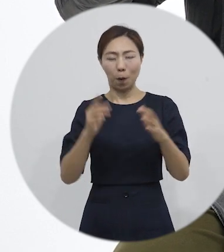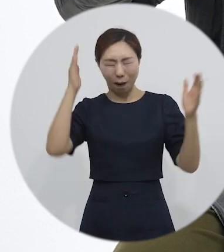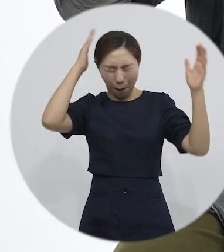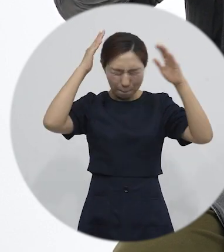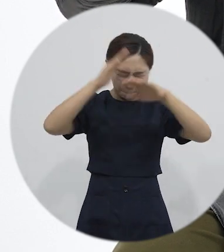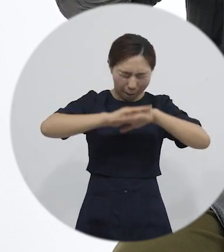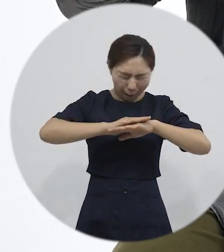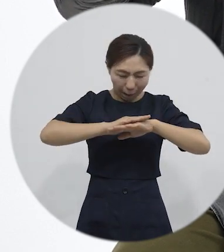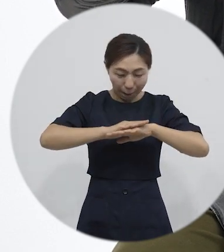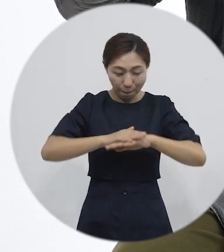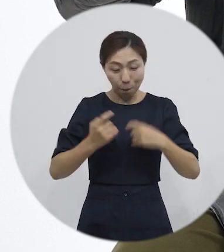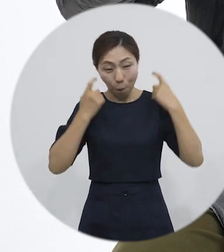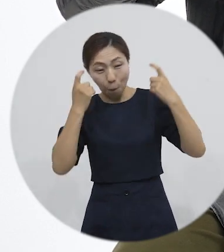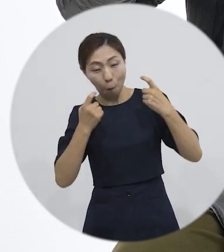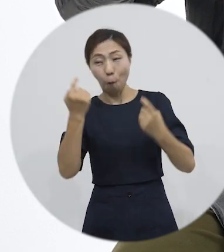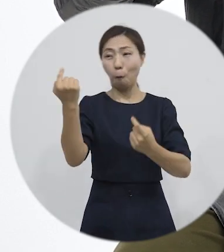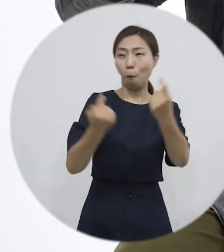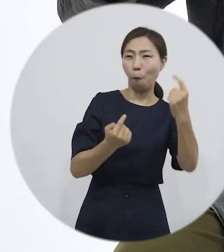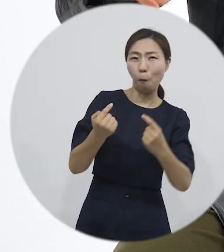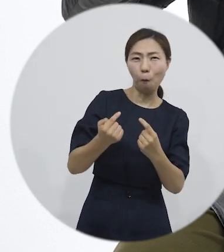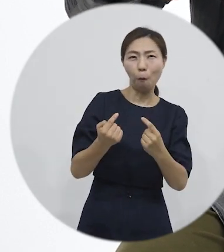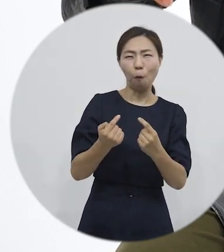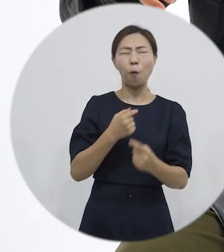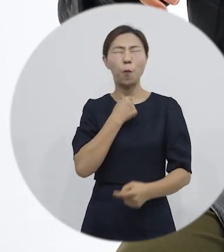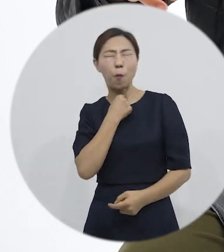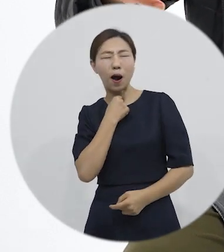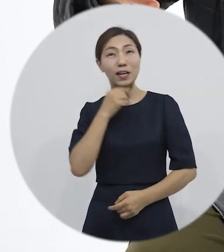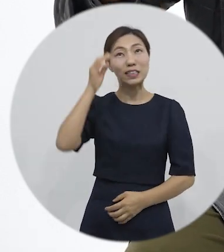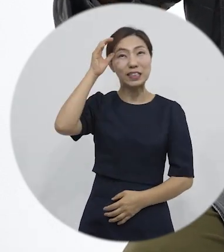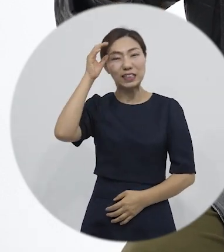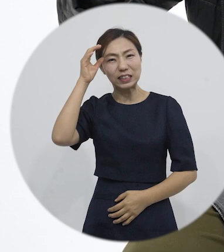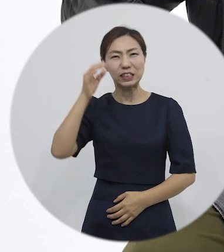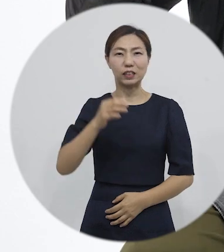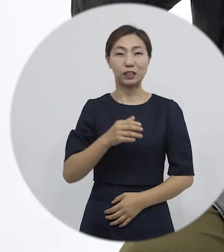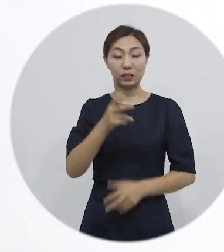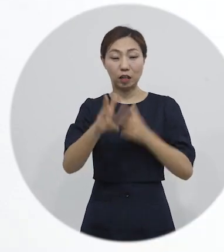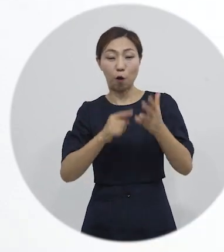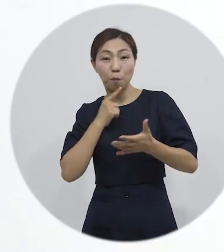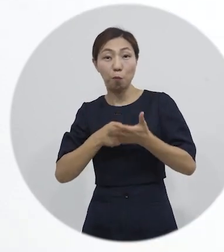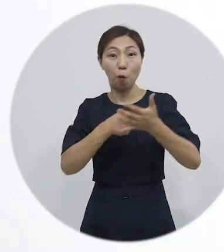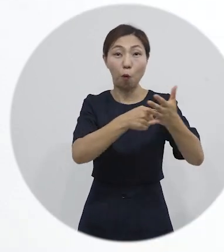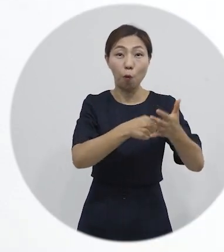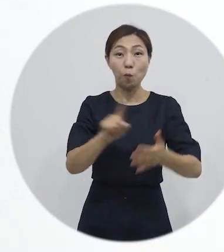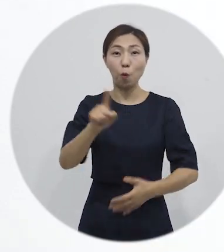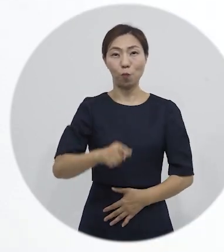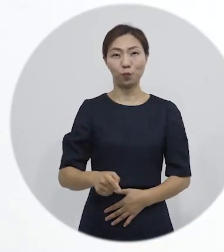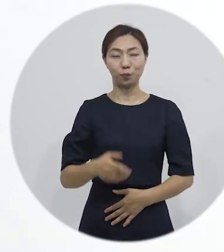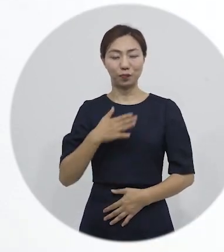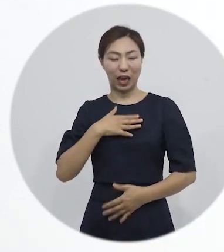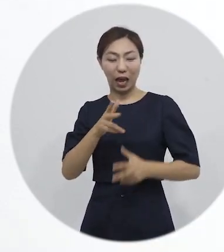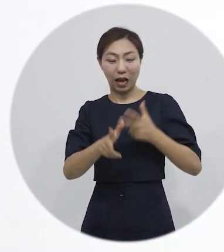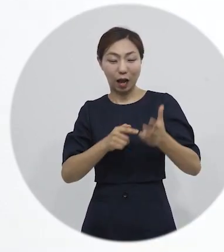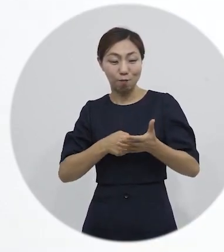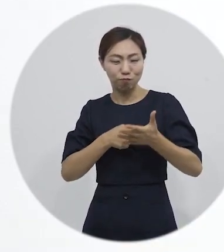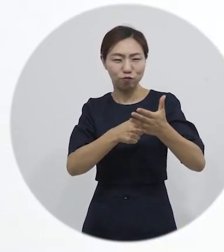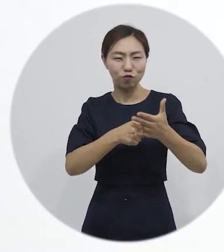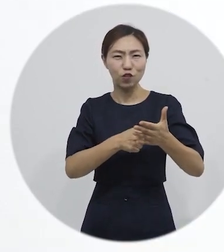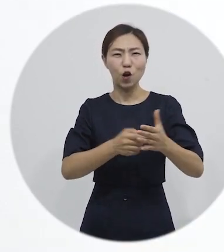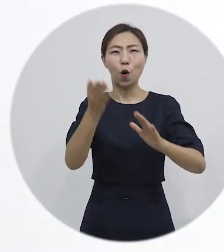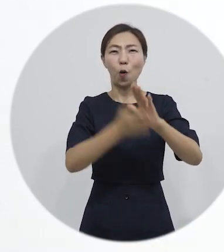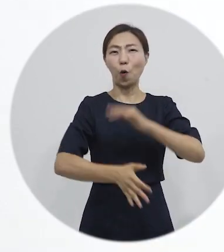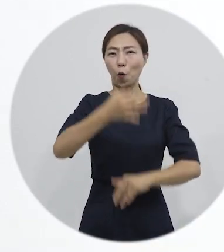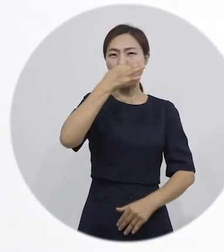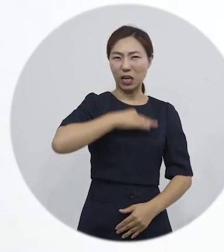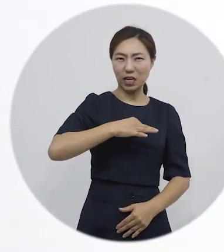수 있는 야간 관광지로 개발했으면 좋겠어 라고 하는 걸 덧붙입니다. 왜냐? 내가 내는 사업이 좀 더